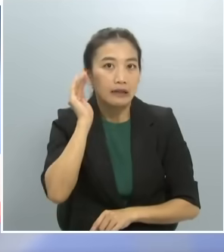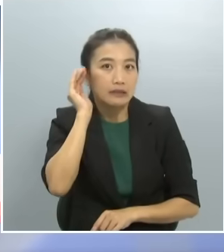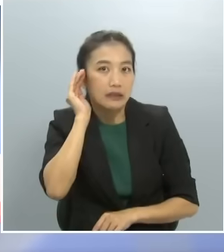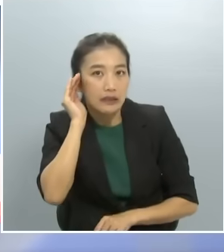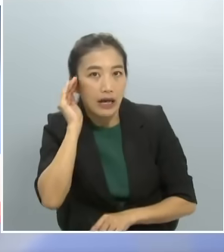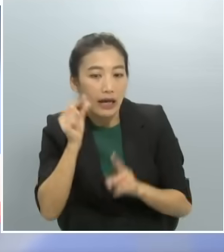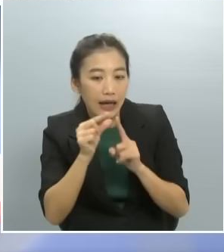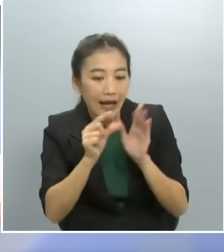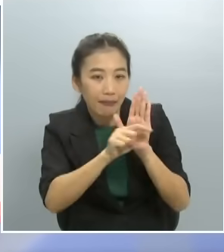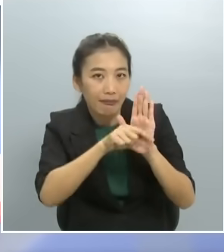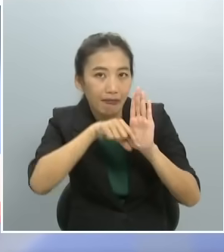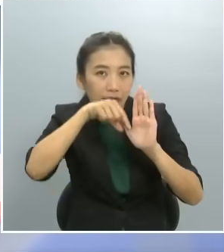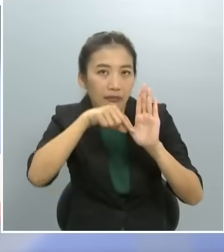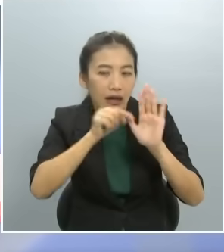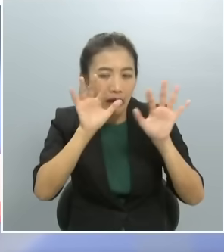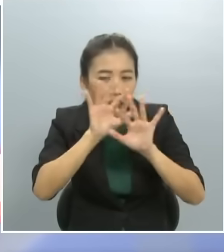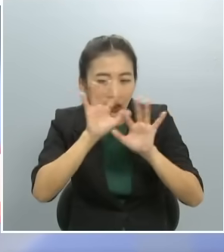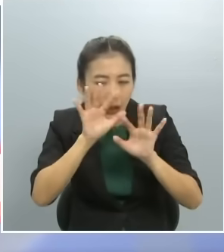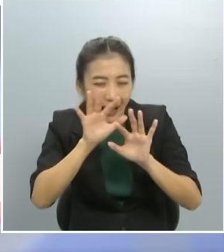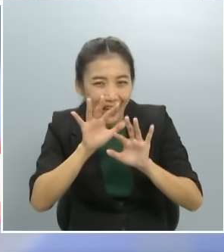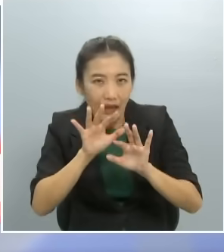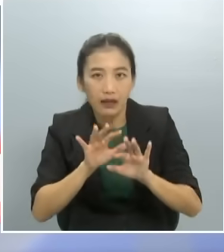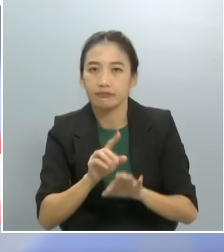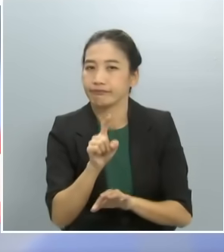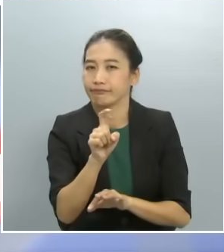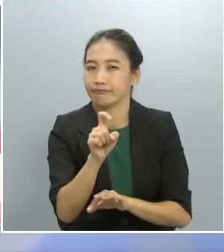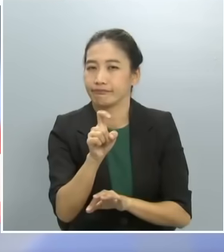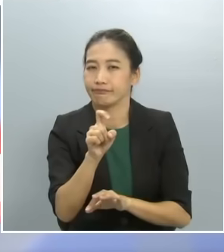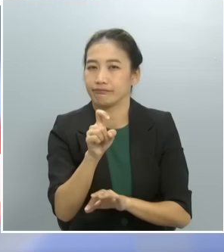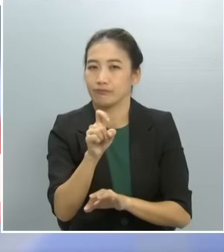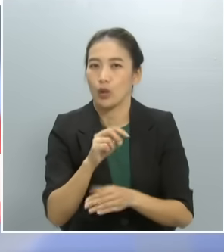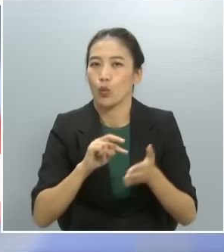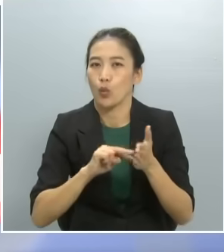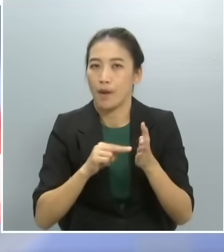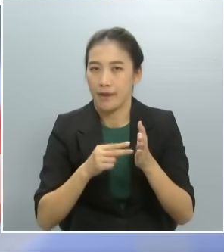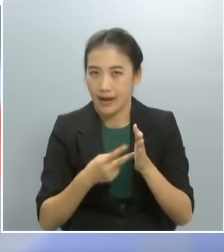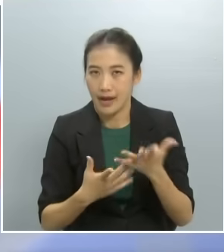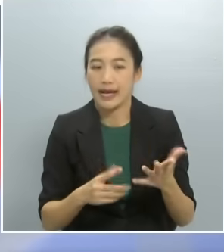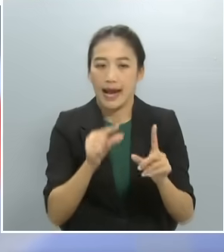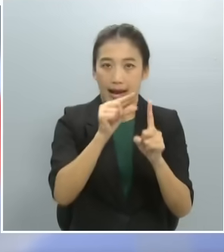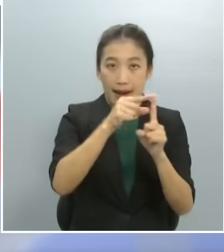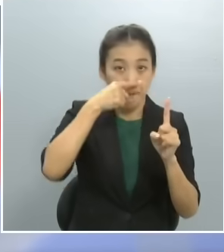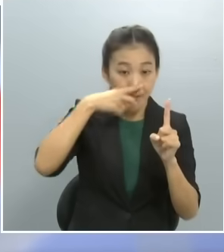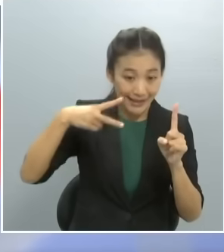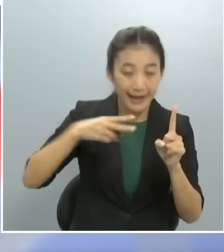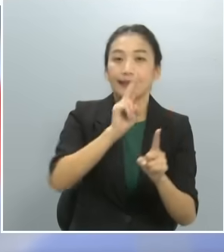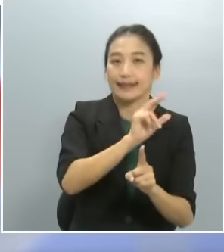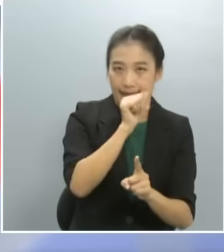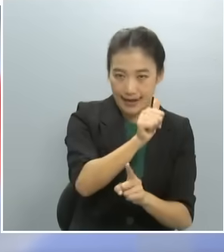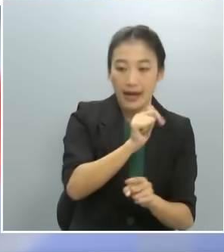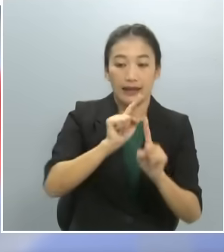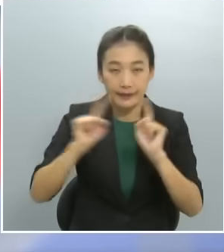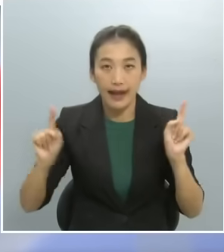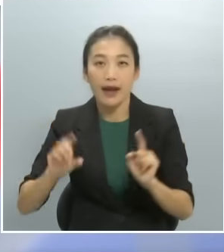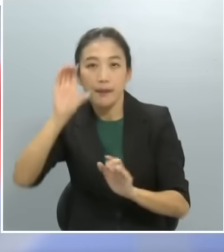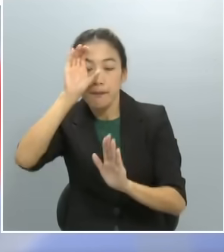กันอย่างเงี้ยค่ะดังนั้นอย่าไปยุ่งอย่าไปแตะอย่าไปละเมิดในตัวเครื่องหมายภาพรวมของเขาแต่คำว่าปังชาที่เป็นภาษาไทยยืนยัน